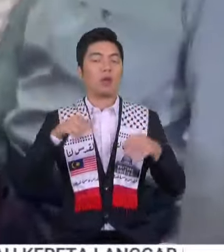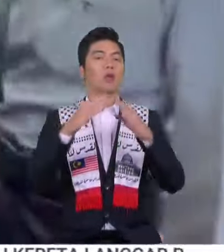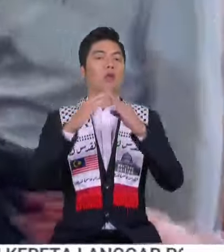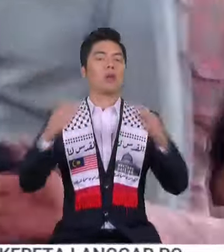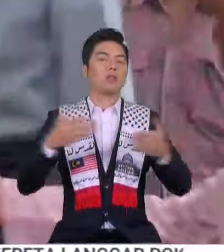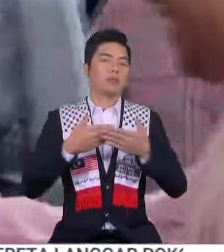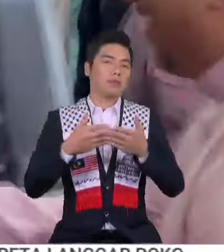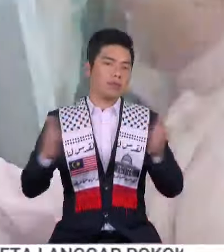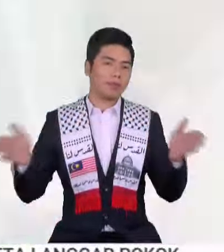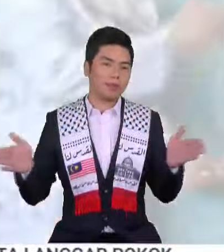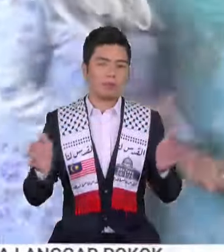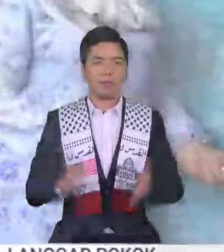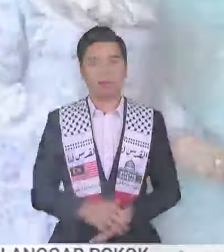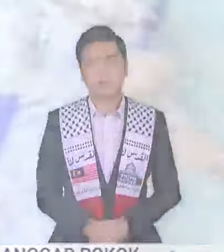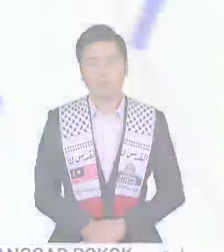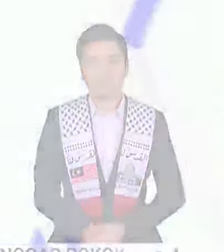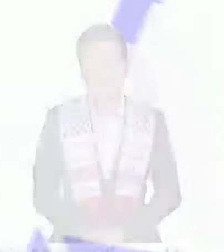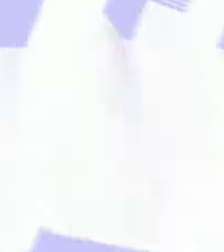Terbuka.